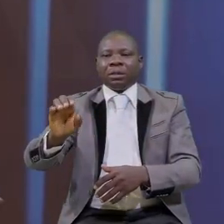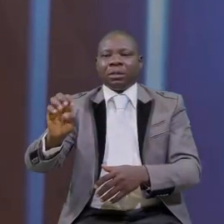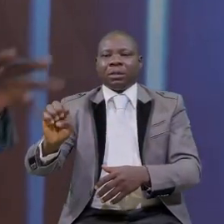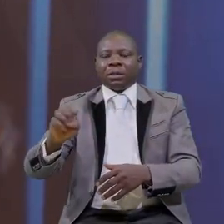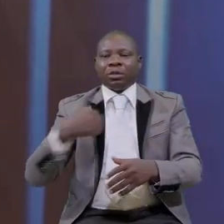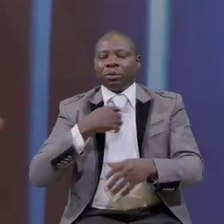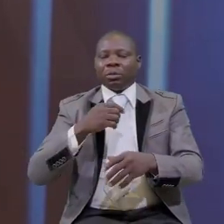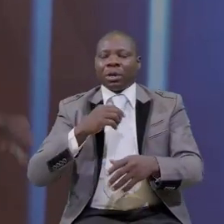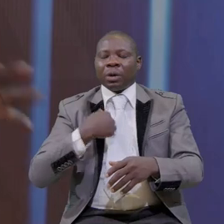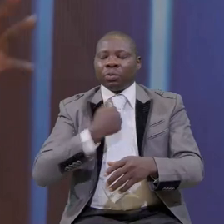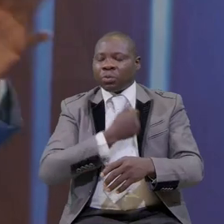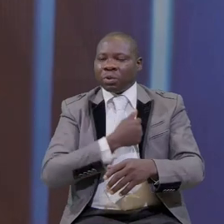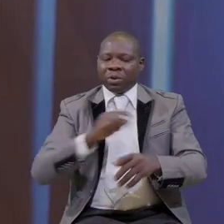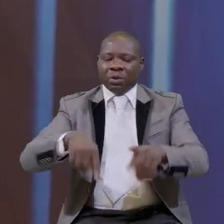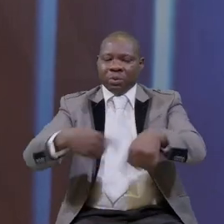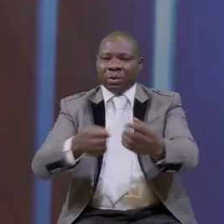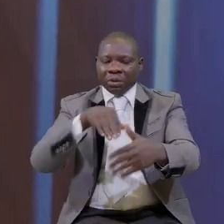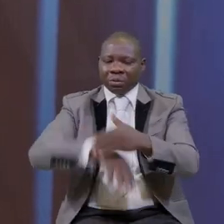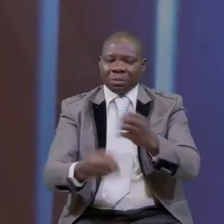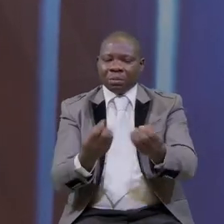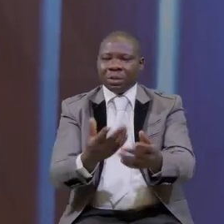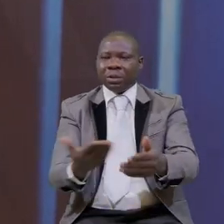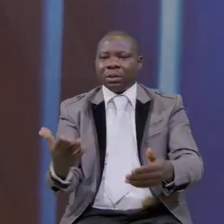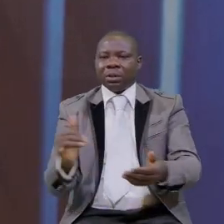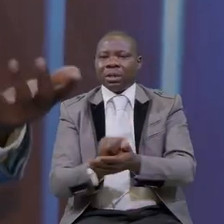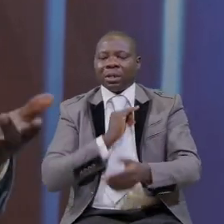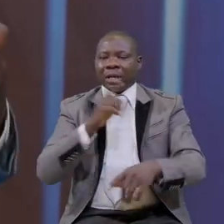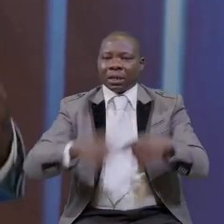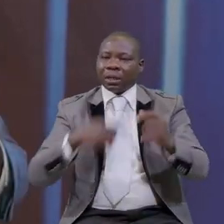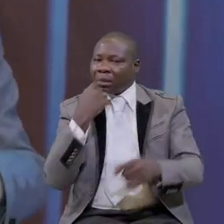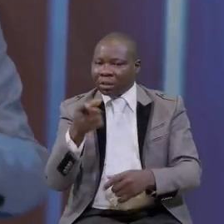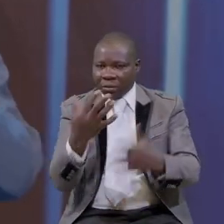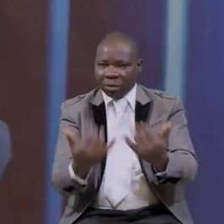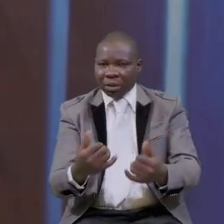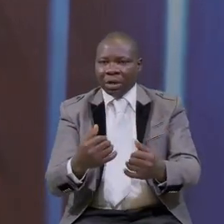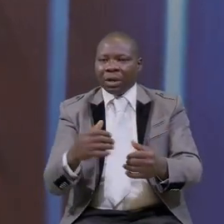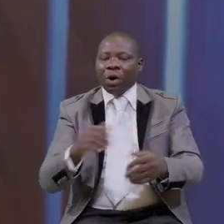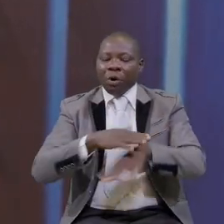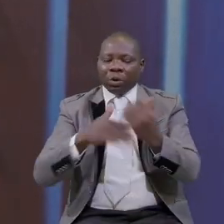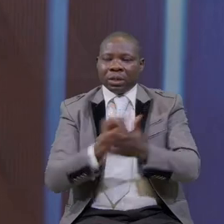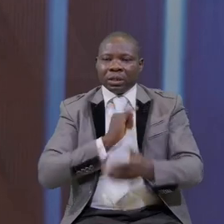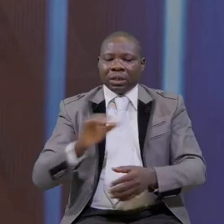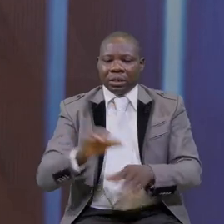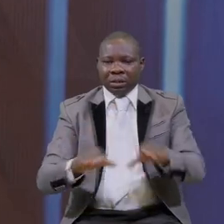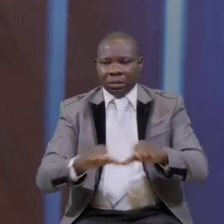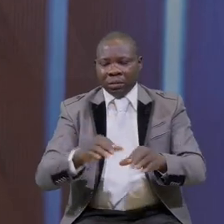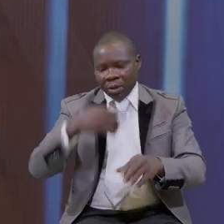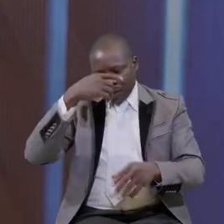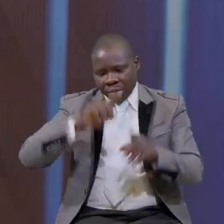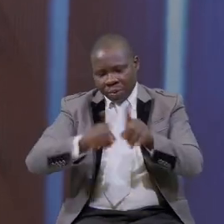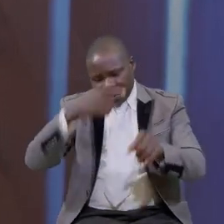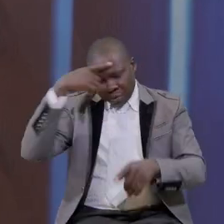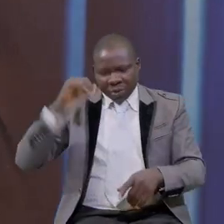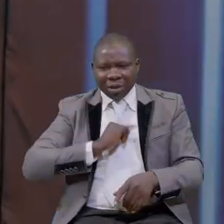On a fait tout ce que j'avais eu. Mais, parce que je cherchais toujours, je